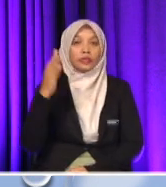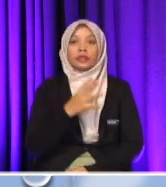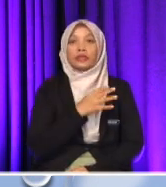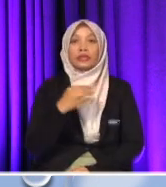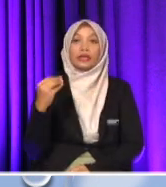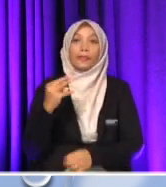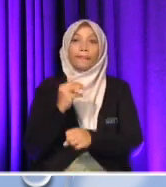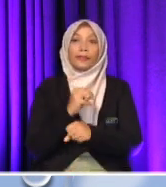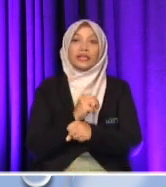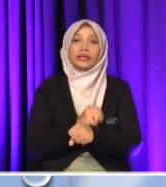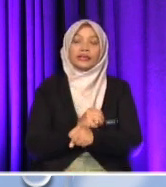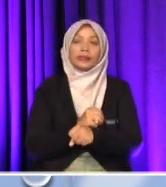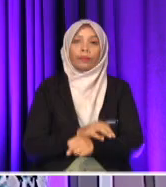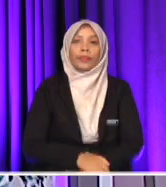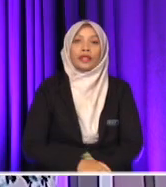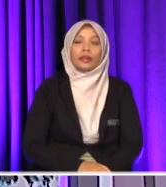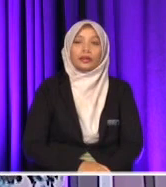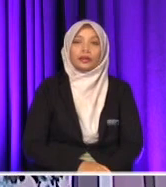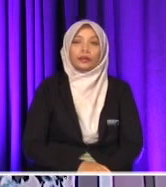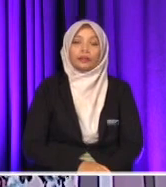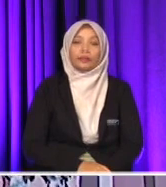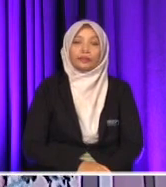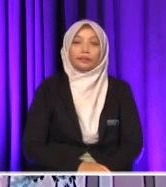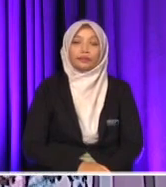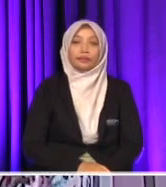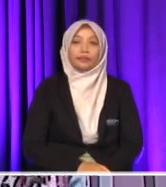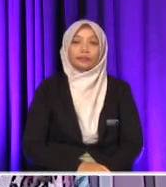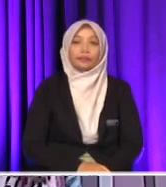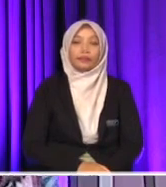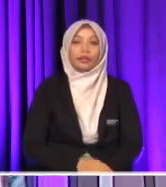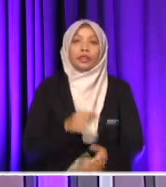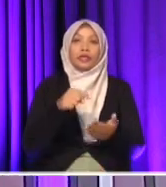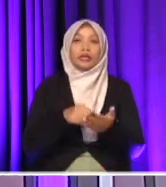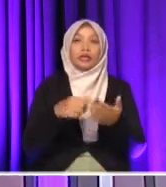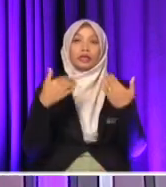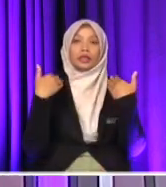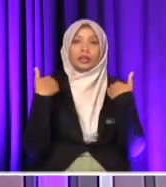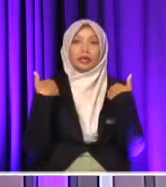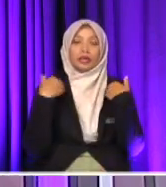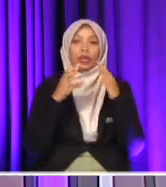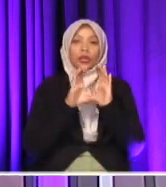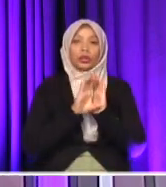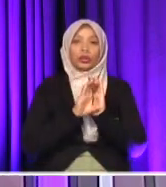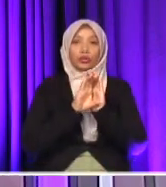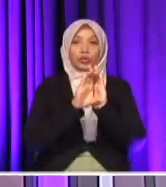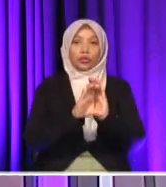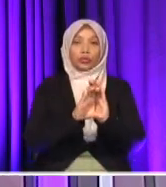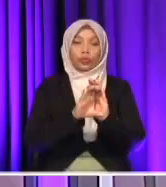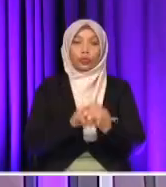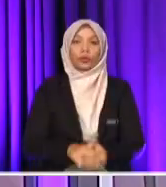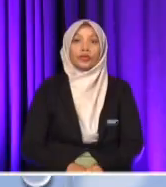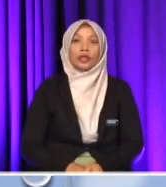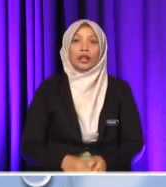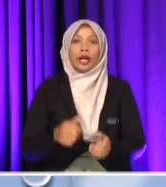cari tempoh satu per frekuensi. Okey, ini adalah contoh osiloskop, iaitu